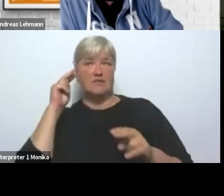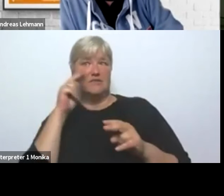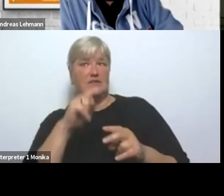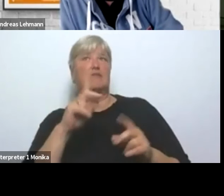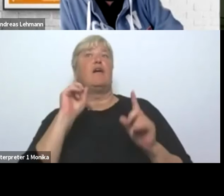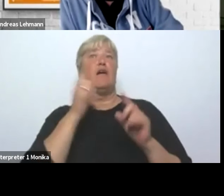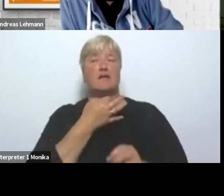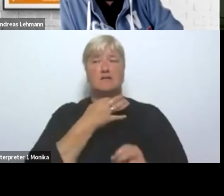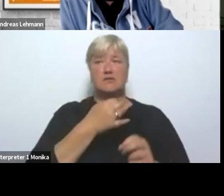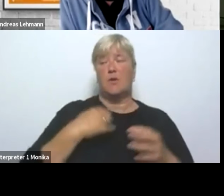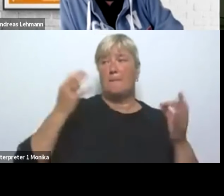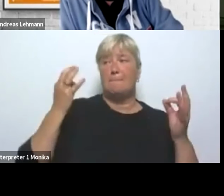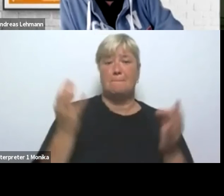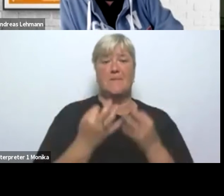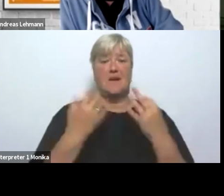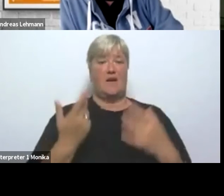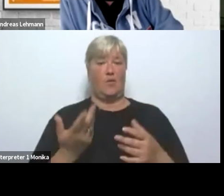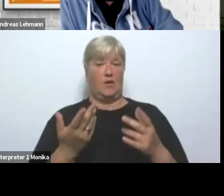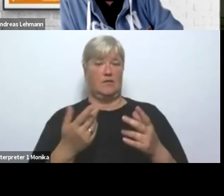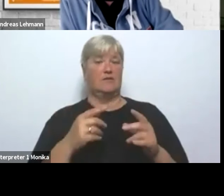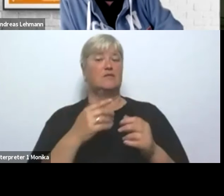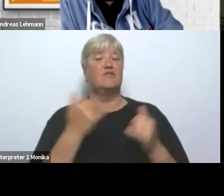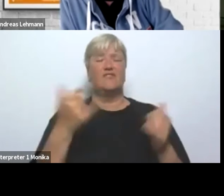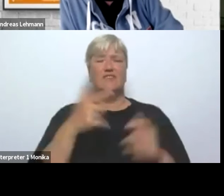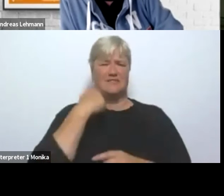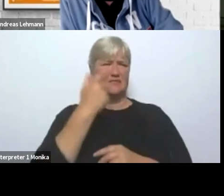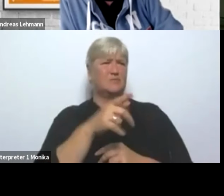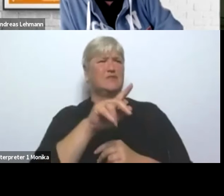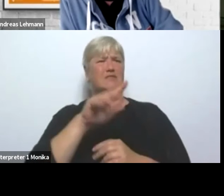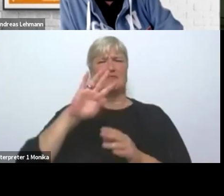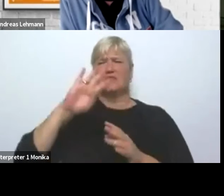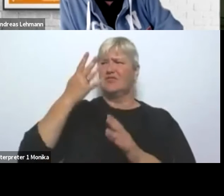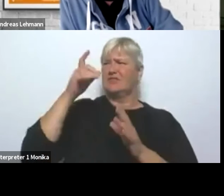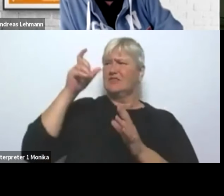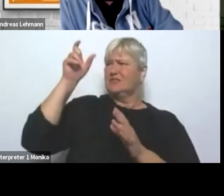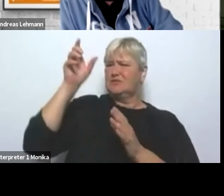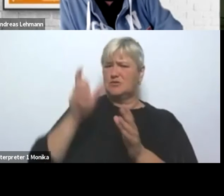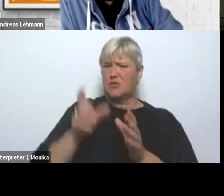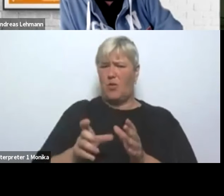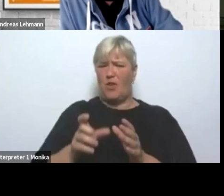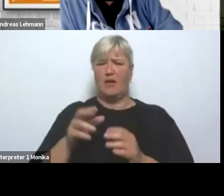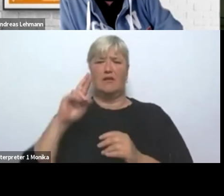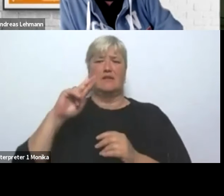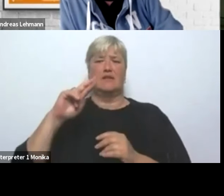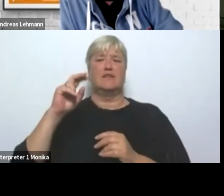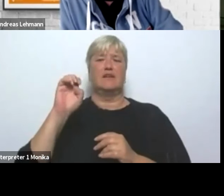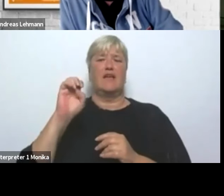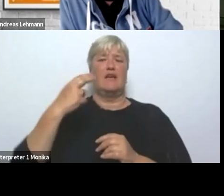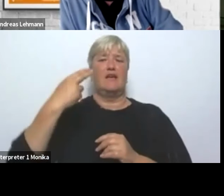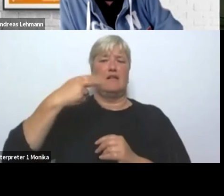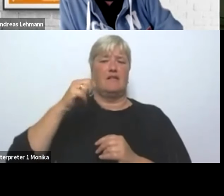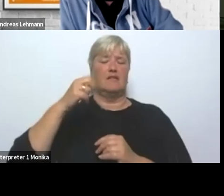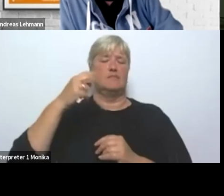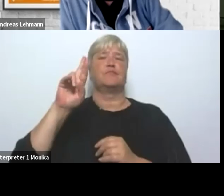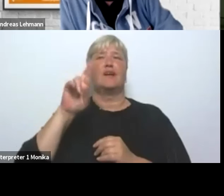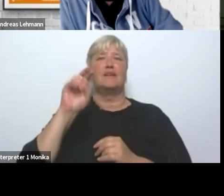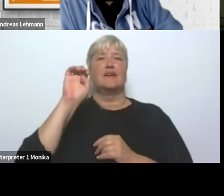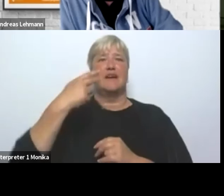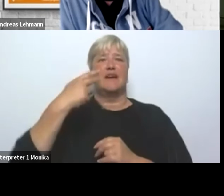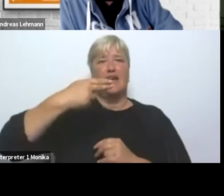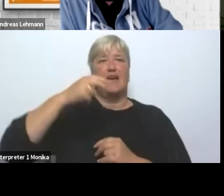auch diesen Faktor, das ist ja so ein bisschen wie die vierte Säule. Und ich weiß, sowohl Rhea wie auch Klaus, dass ihr darin auch die Power